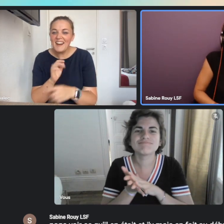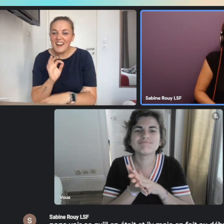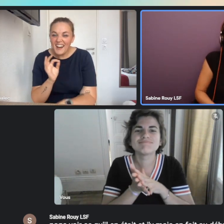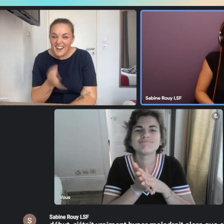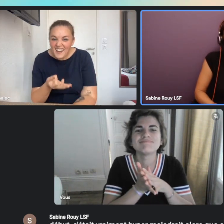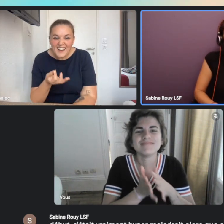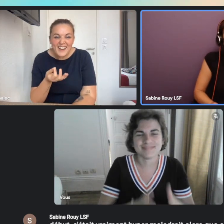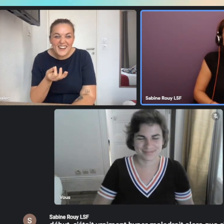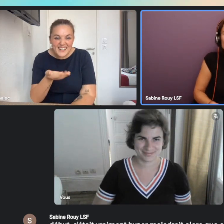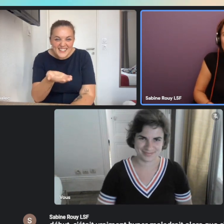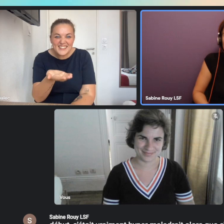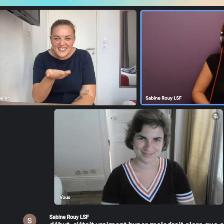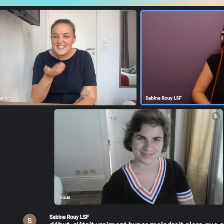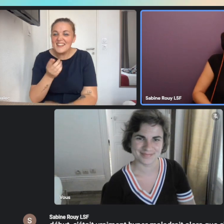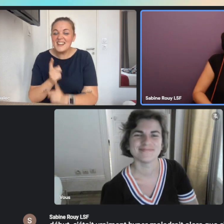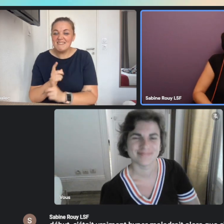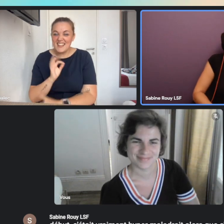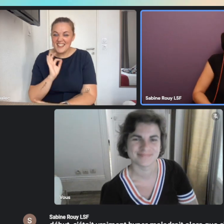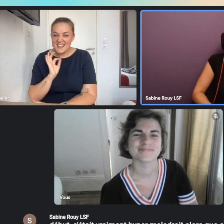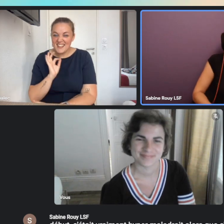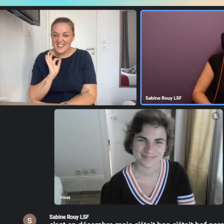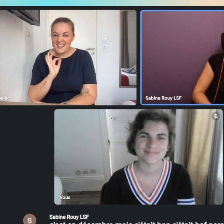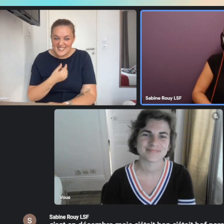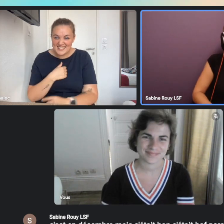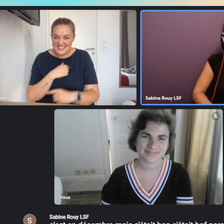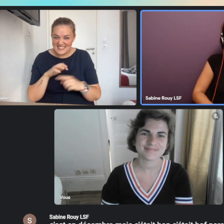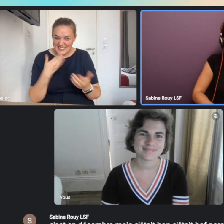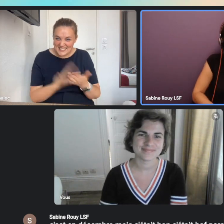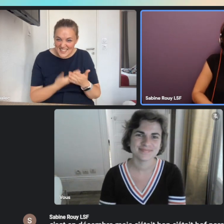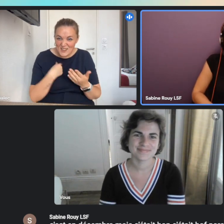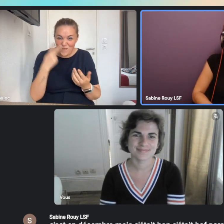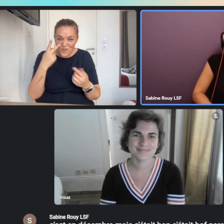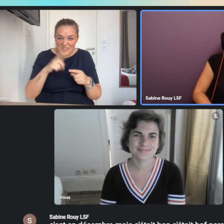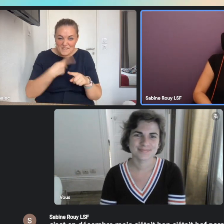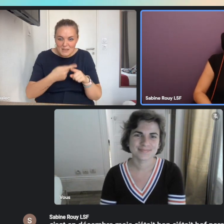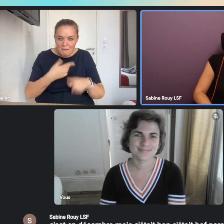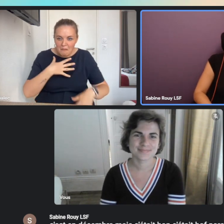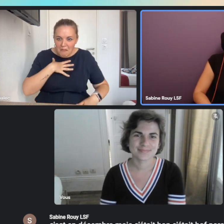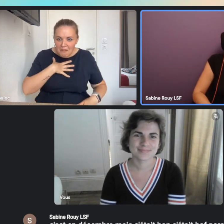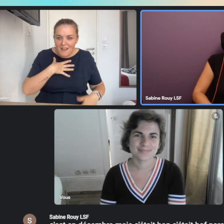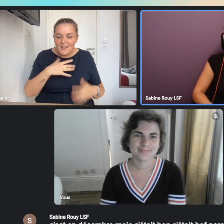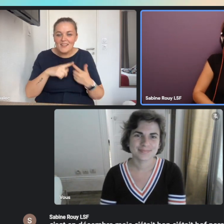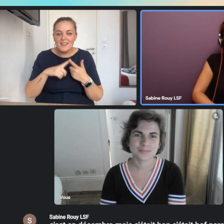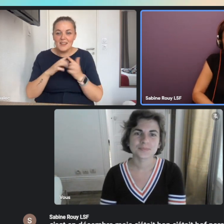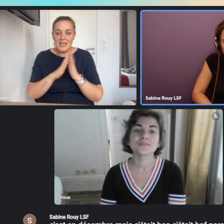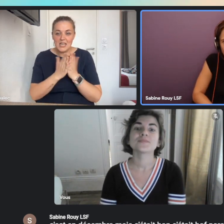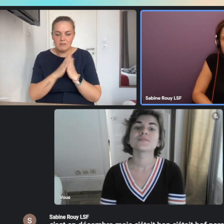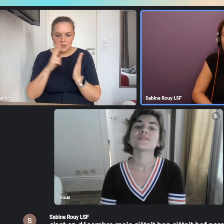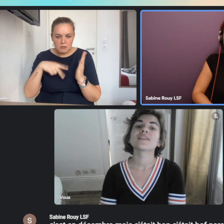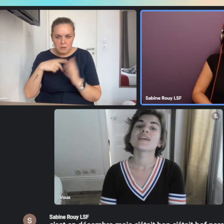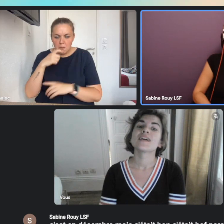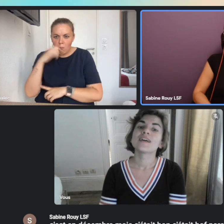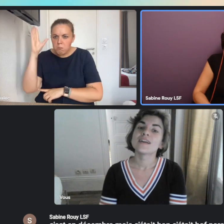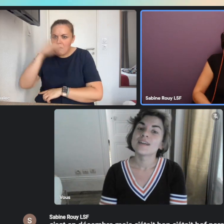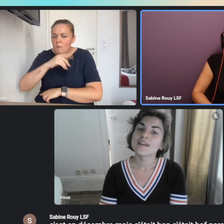est venu, en fait, au fur et à mesure de l'évolution du livre. Je dis: «Ah mais oui, c'est vrai, j'avais fait ça, j'avais vu tel